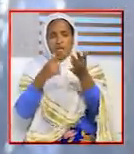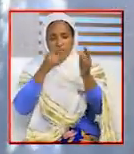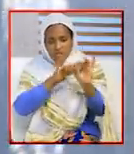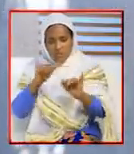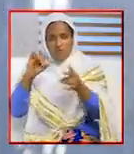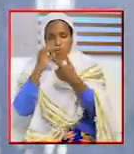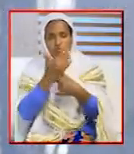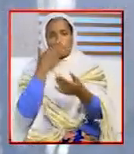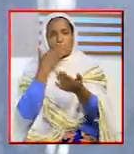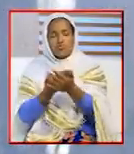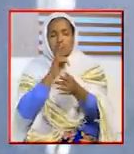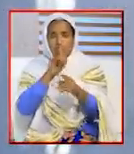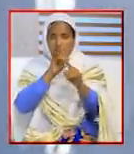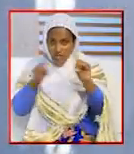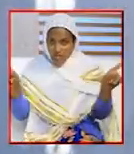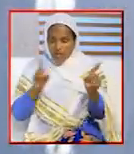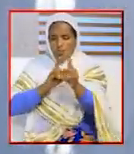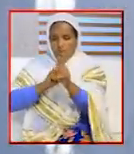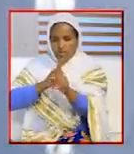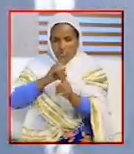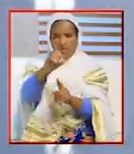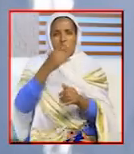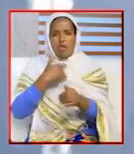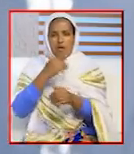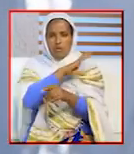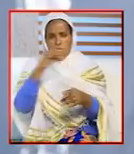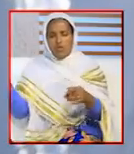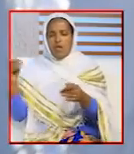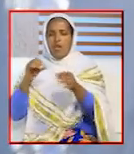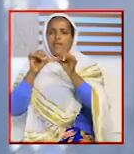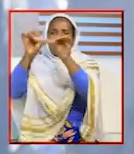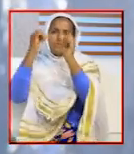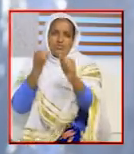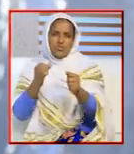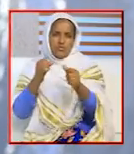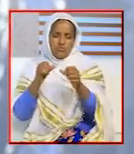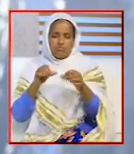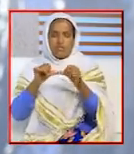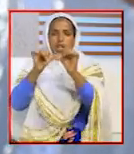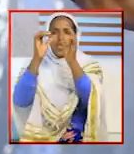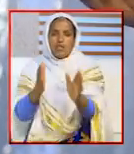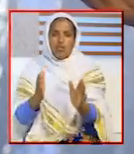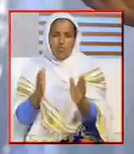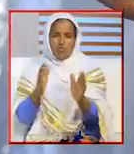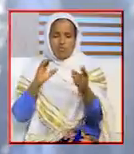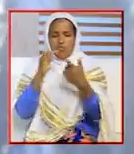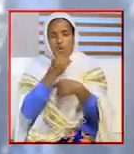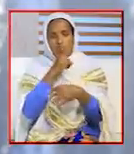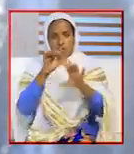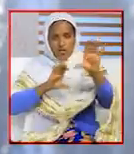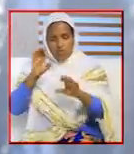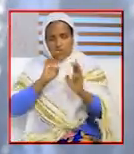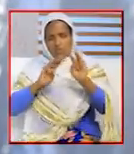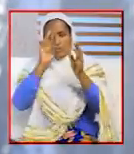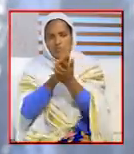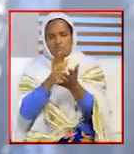እንዲህ መሆኑ ደግሞ ጥሩ ሆኖ እያለ ግን ወጥነት ያለውና ሊቀጥል የሚችል ዘለቄታዊ ያለው እንዳይሆን ያደርገዋል። ሰንበት ትምህርት